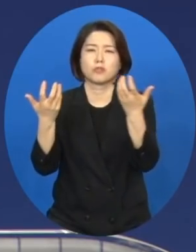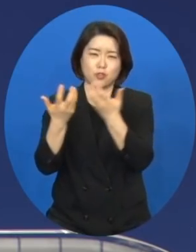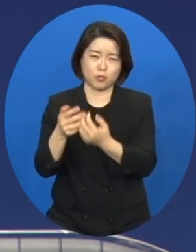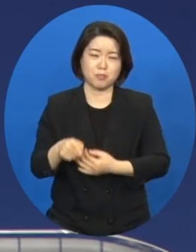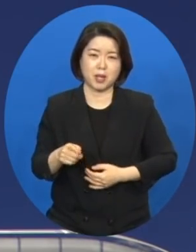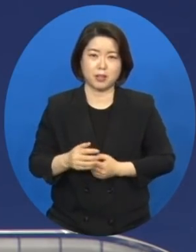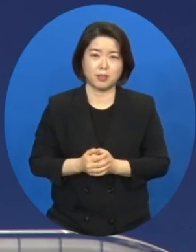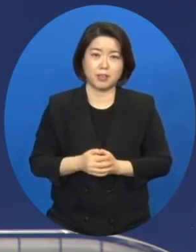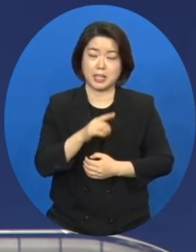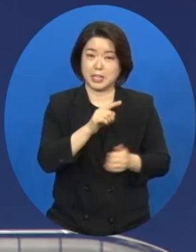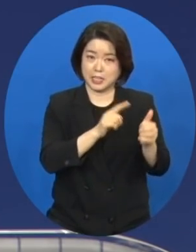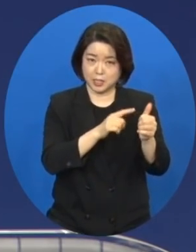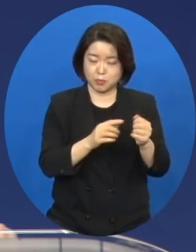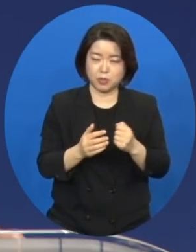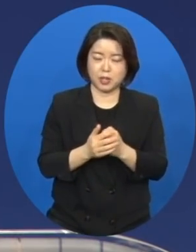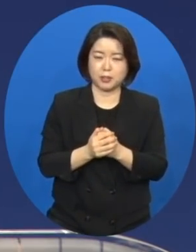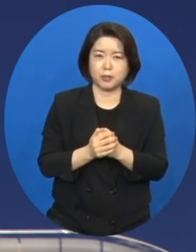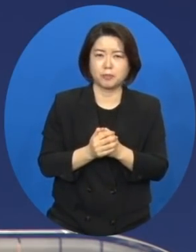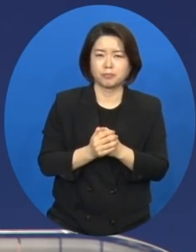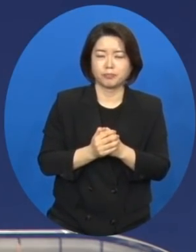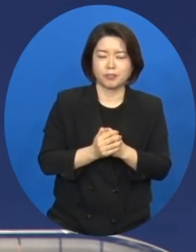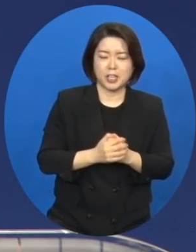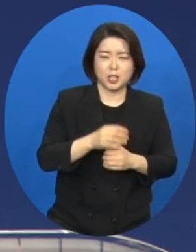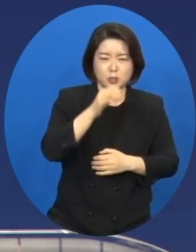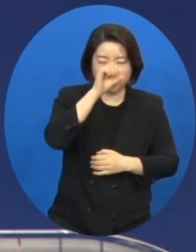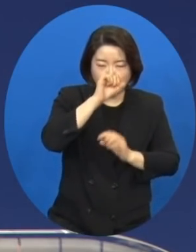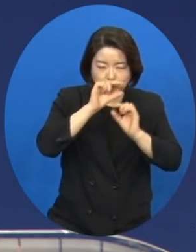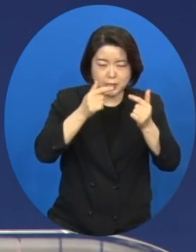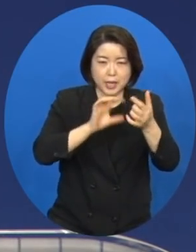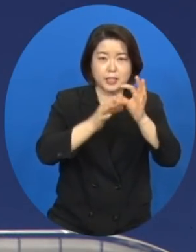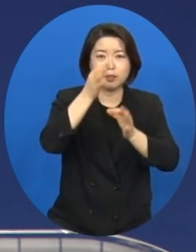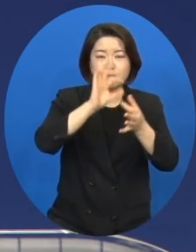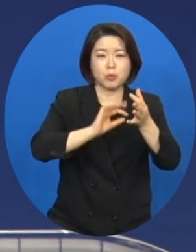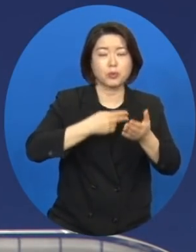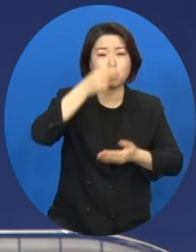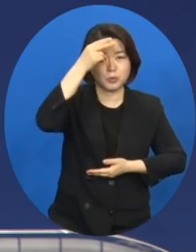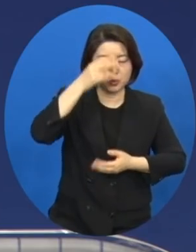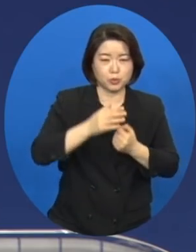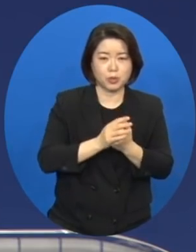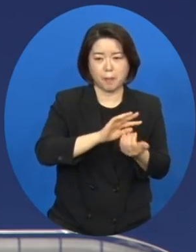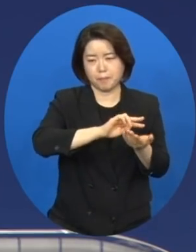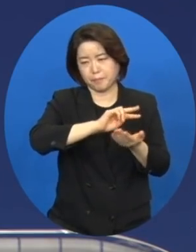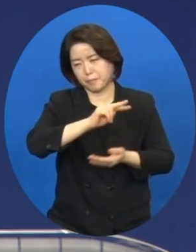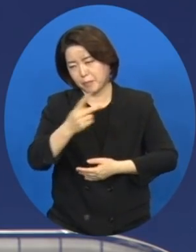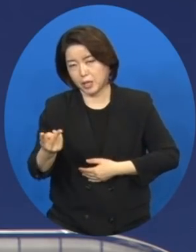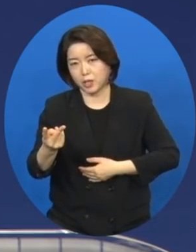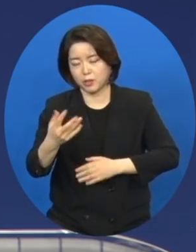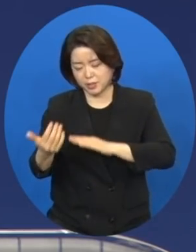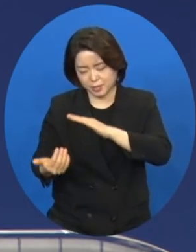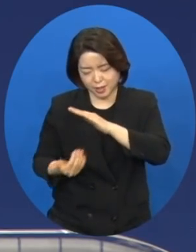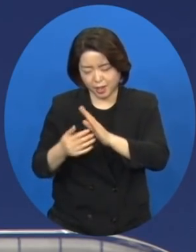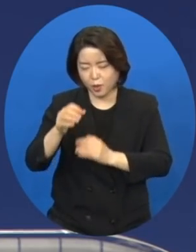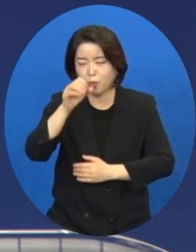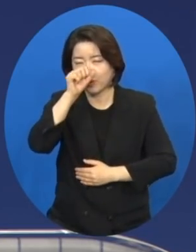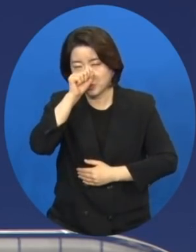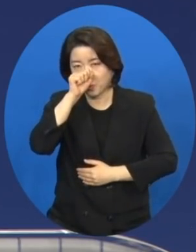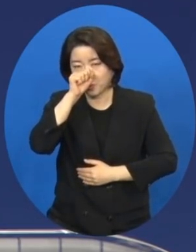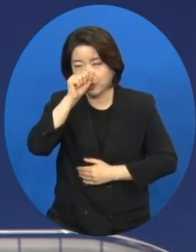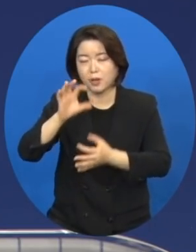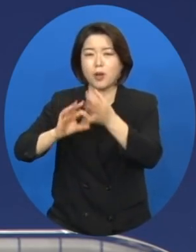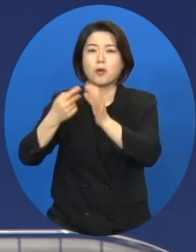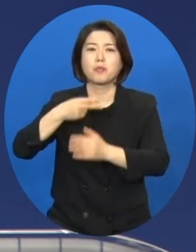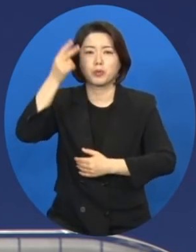표현하고 싶습니다. 질 좋지 않은 포도주, 즉 술이 변하여 극상품의 포도주, 보혈이 된